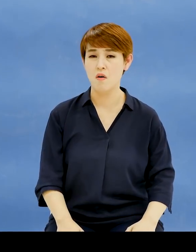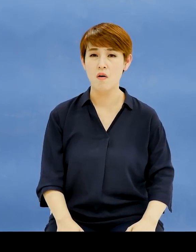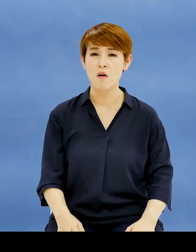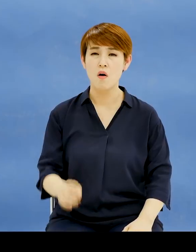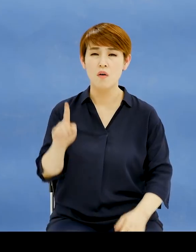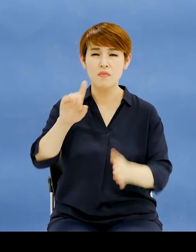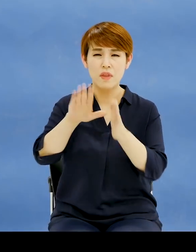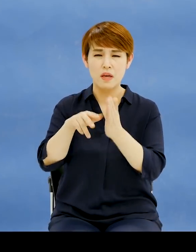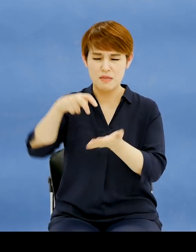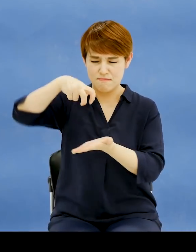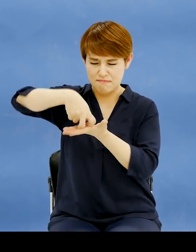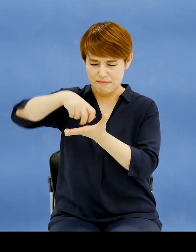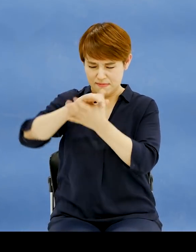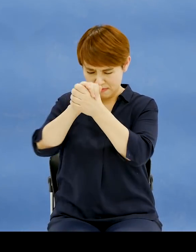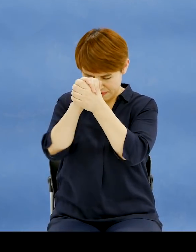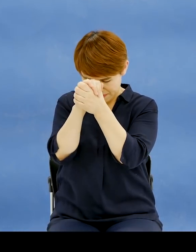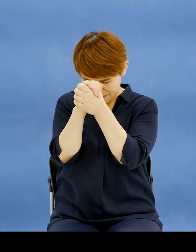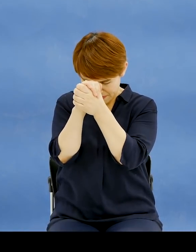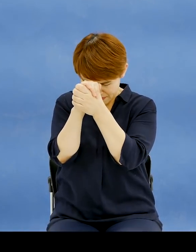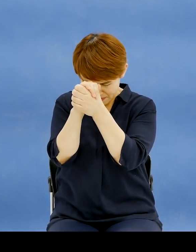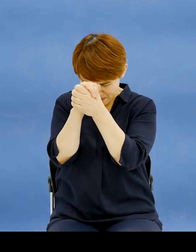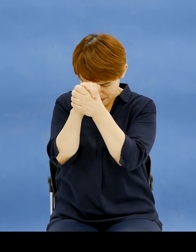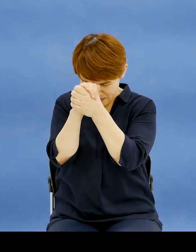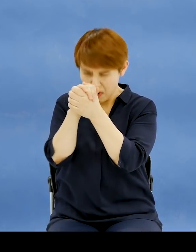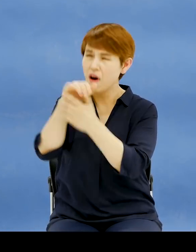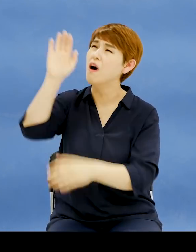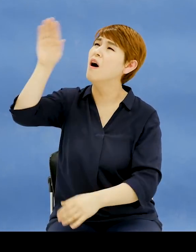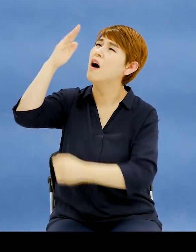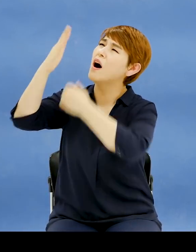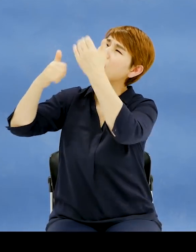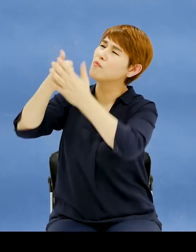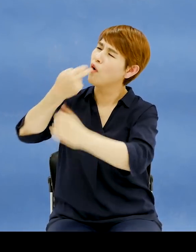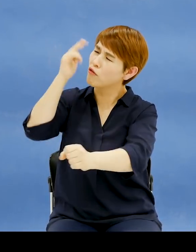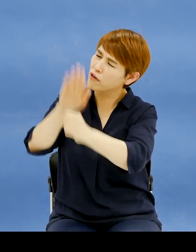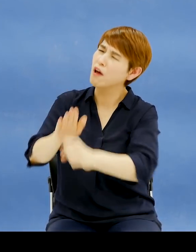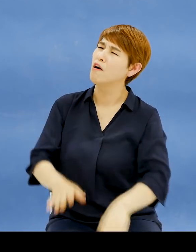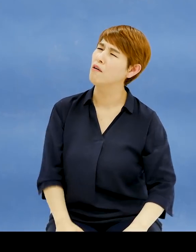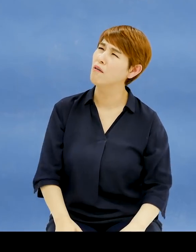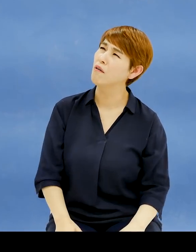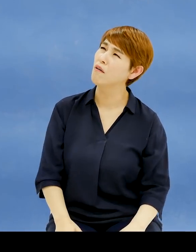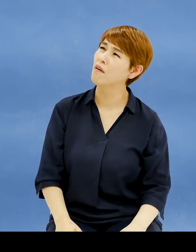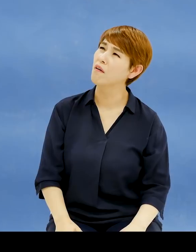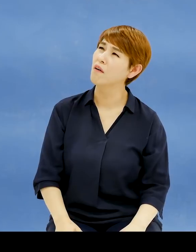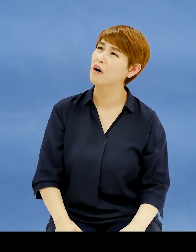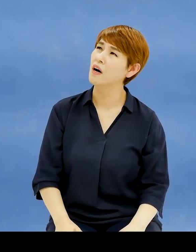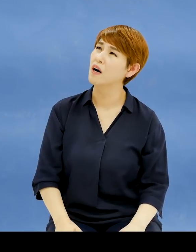성전에 가서 기도를 드리는데 엎드려서 기도를 하는데 하나님 진짜 이건 너무 억울해요. 하나님